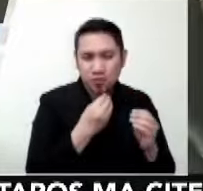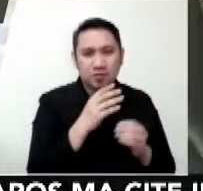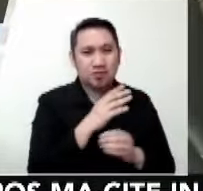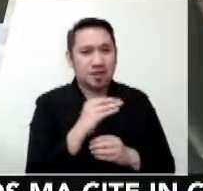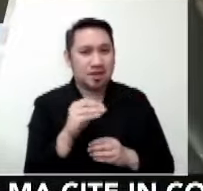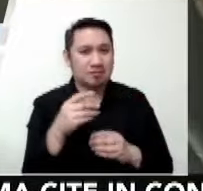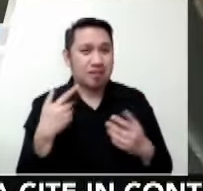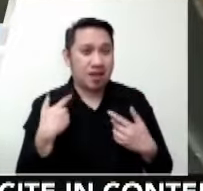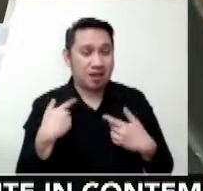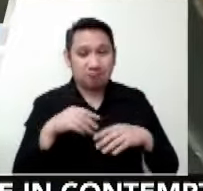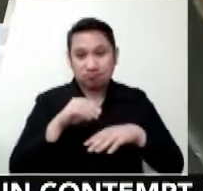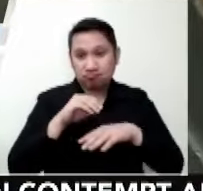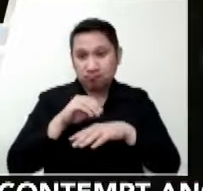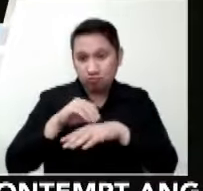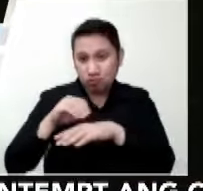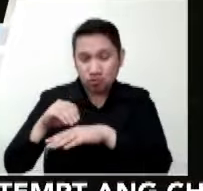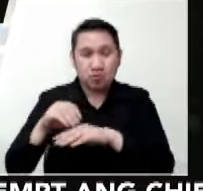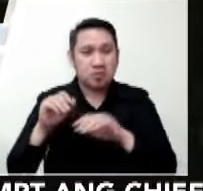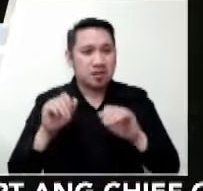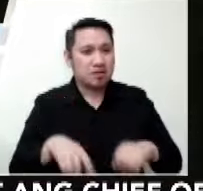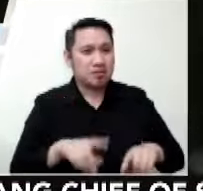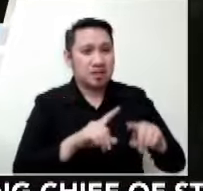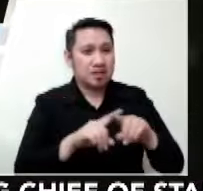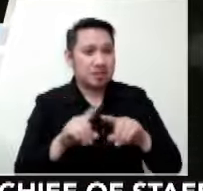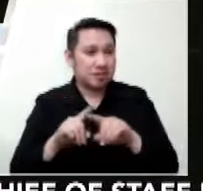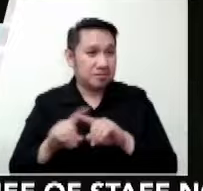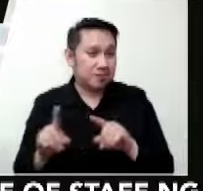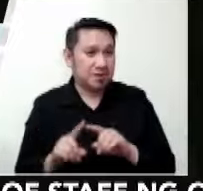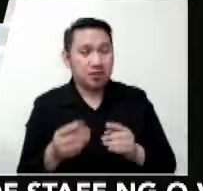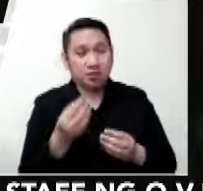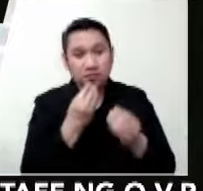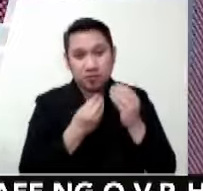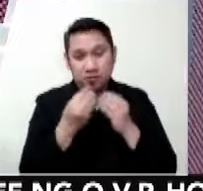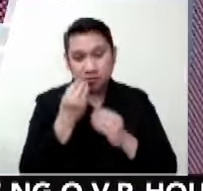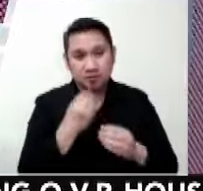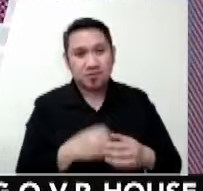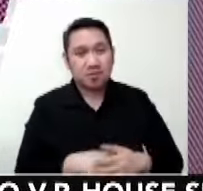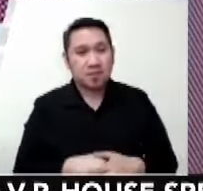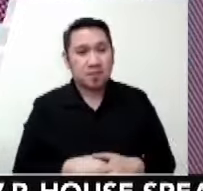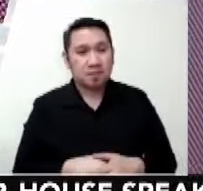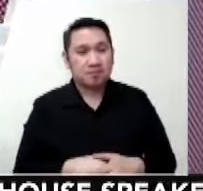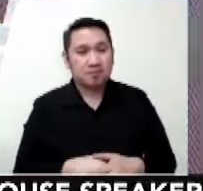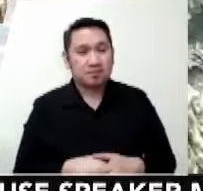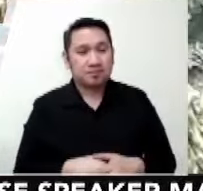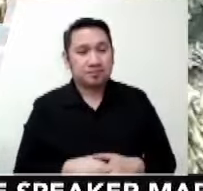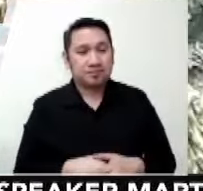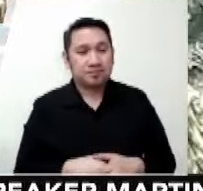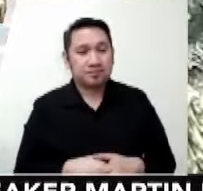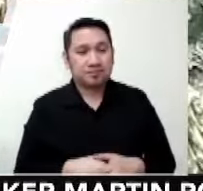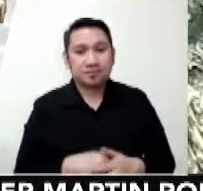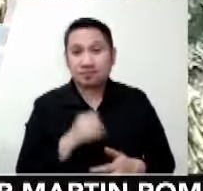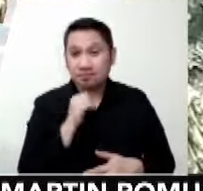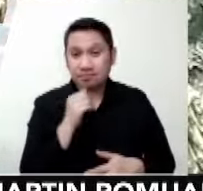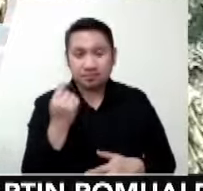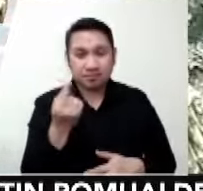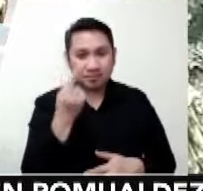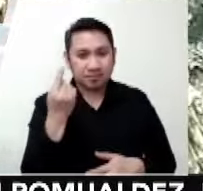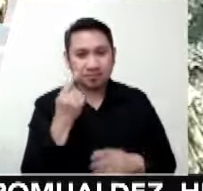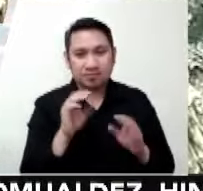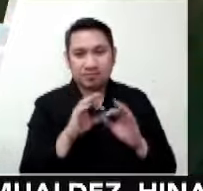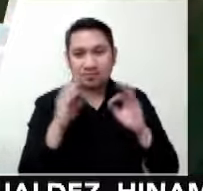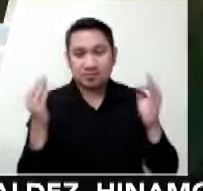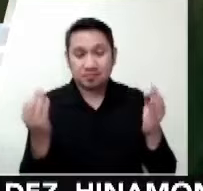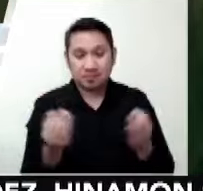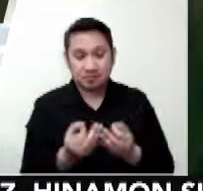saan makakabili ng iba't ibang local delicacy at mga pangregalo lang pang family ang atraksyon na ito kung